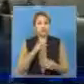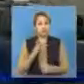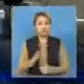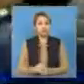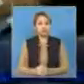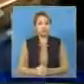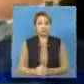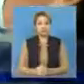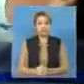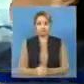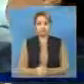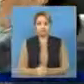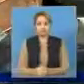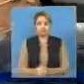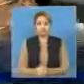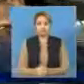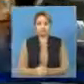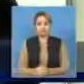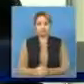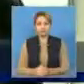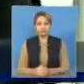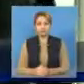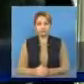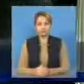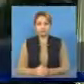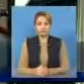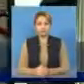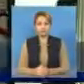болмасын. Гүлдана Байқызы, Арман Досмағамбетов, Мержан Аманжолов, Ақтөбе телеарнасы.